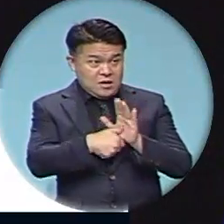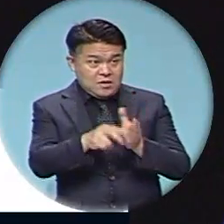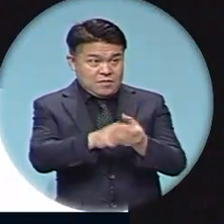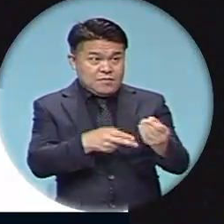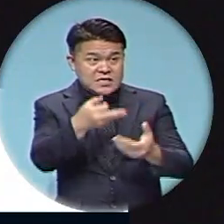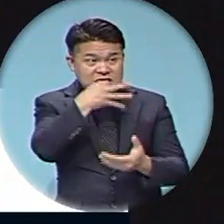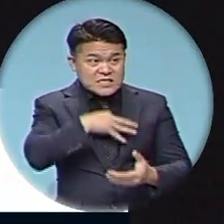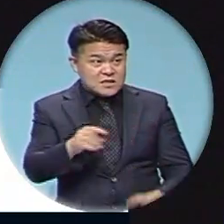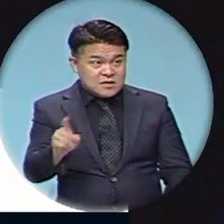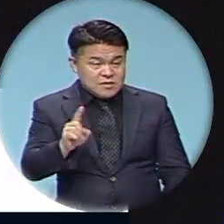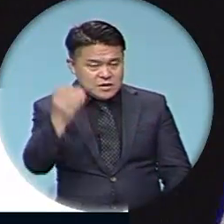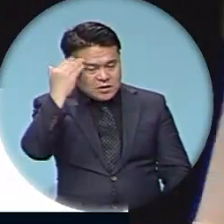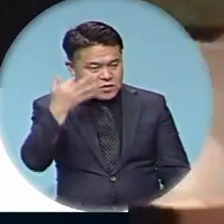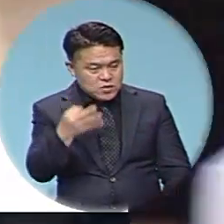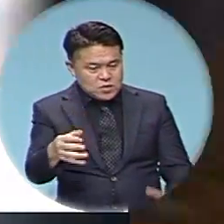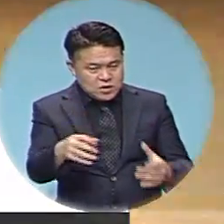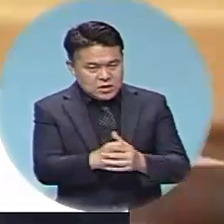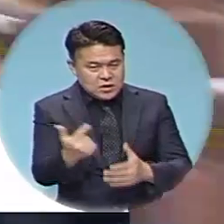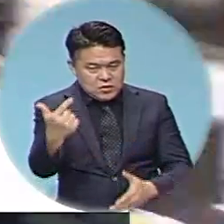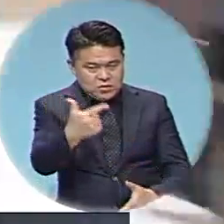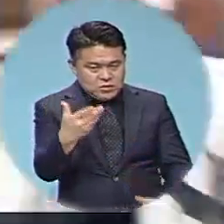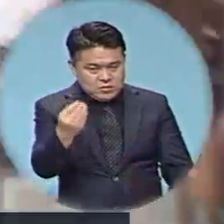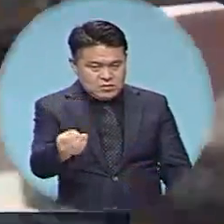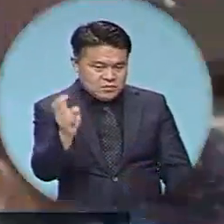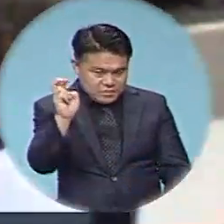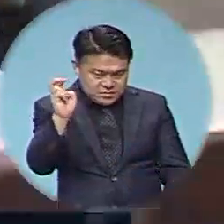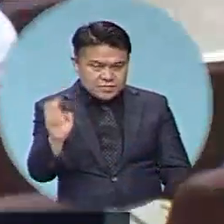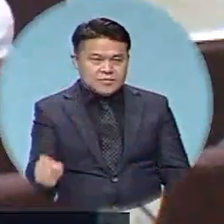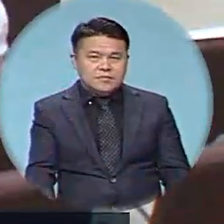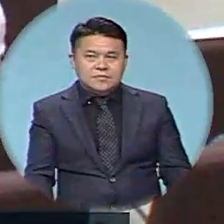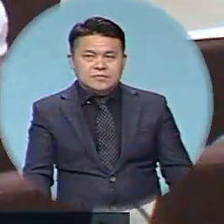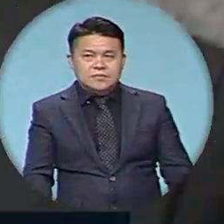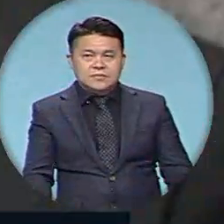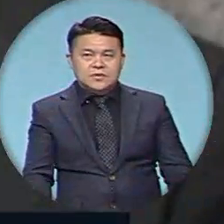판매 수익은 우리 돈 6천만 원 정도로 집계됐습니다.